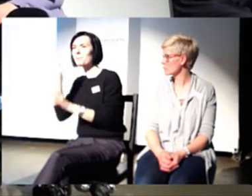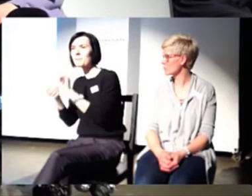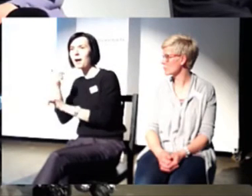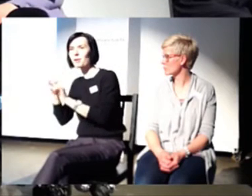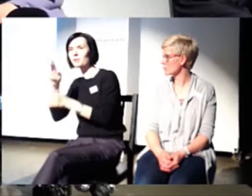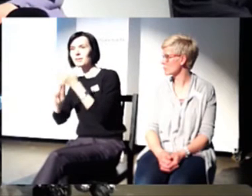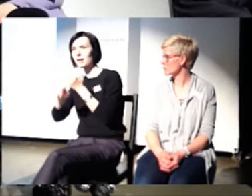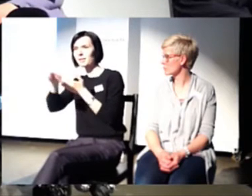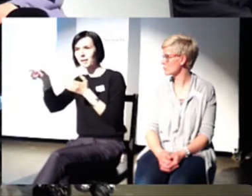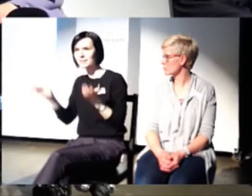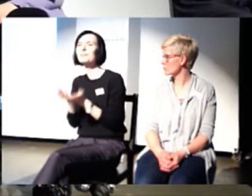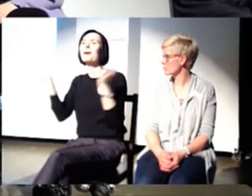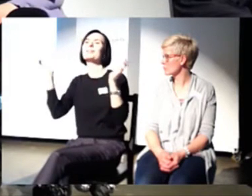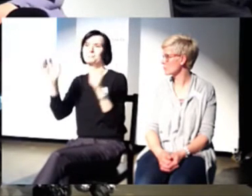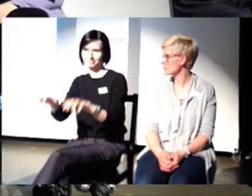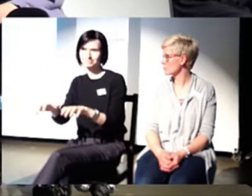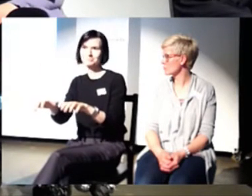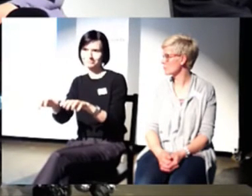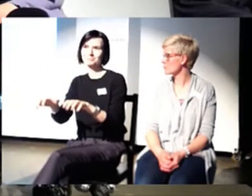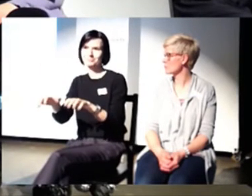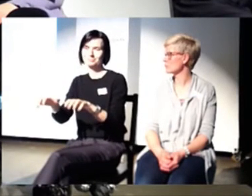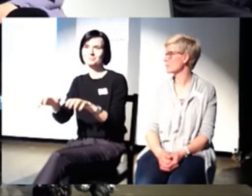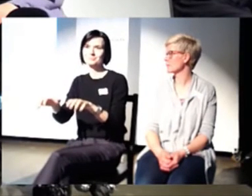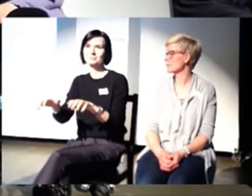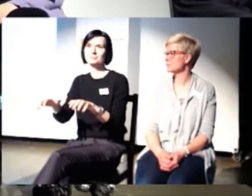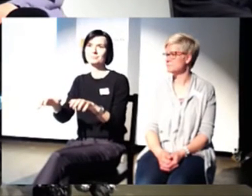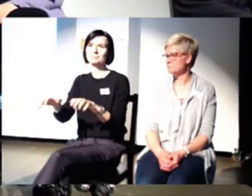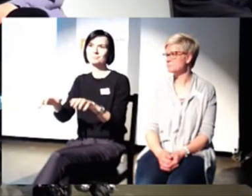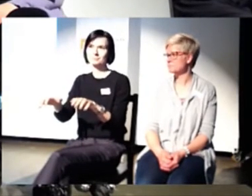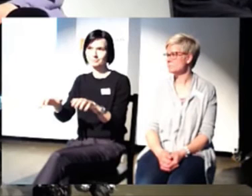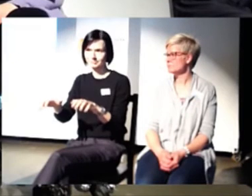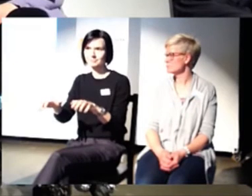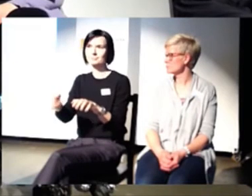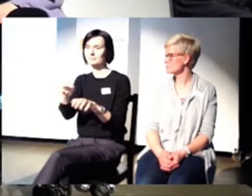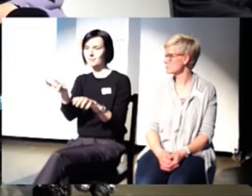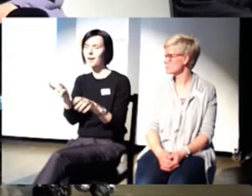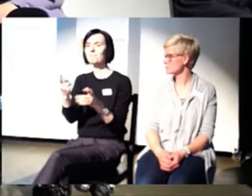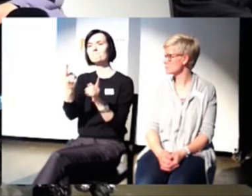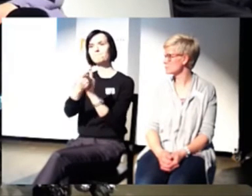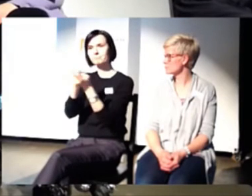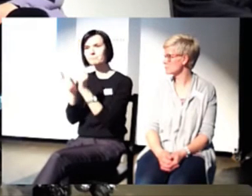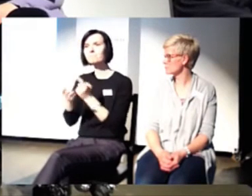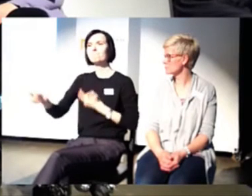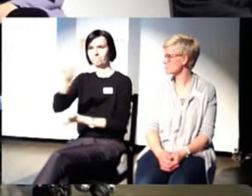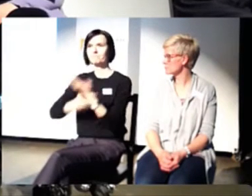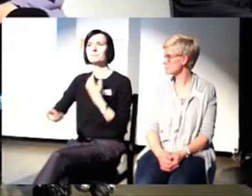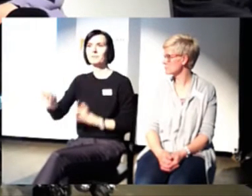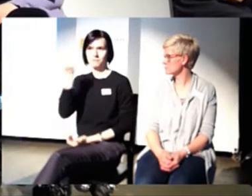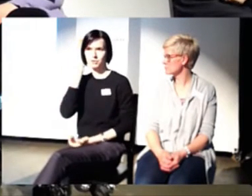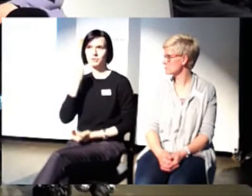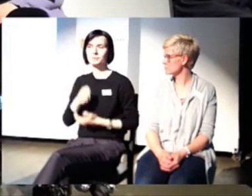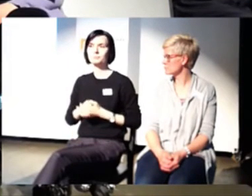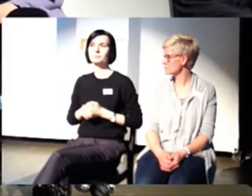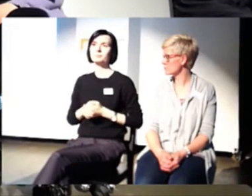aloitteilijoita, jossain sanoo näin, saada yhteen, että he kohtaavat residenssissä. Ja taiteellisten